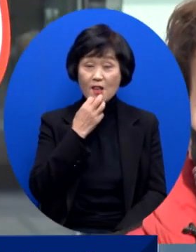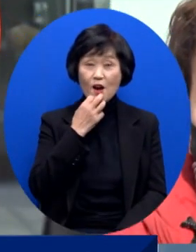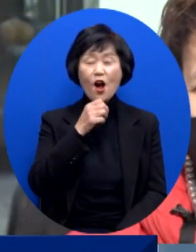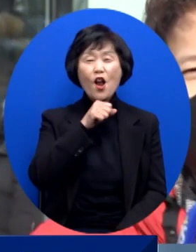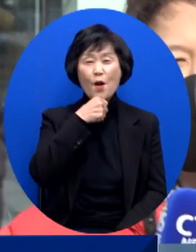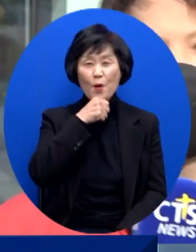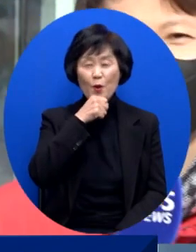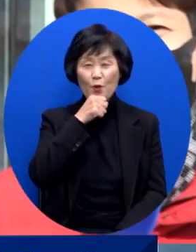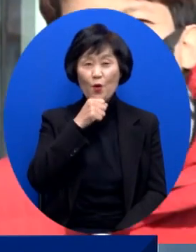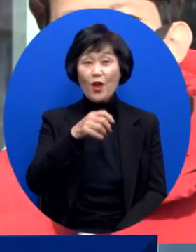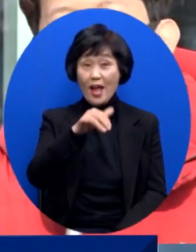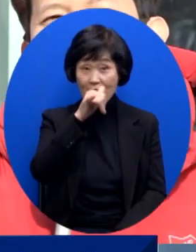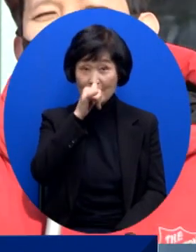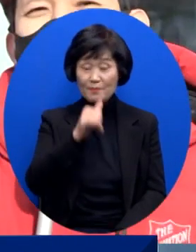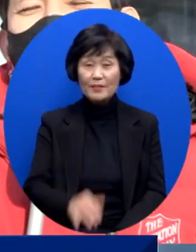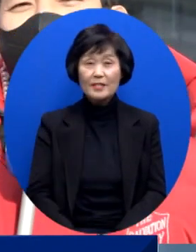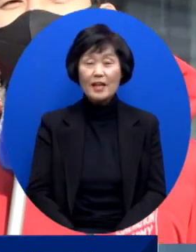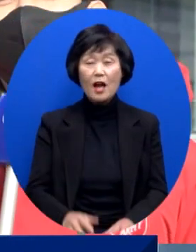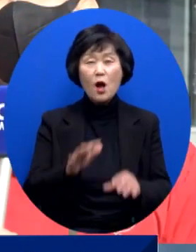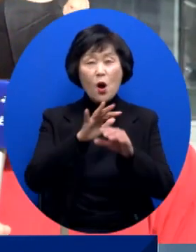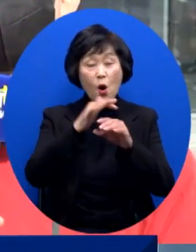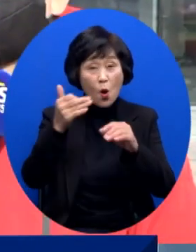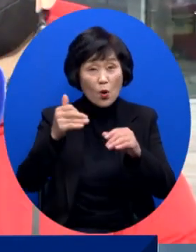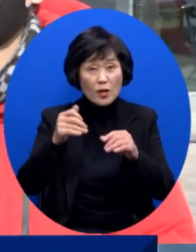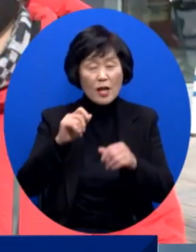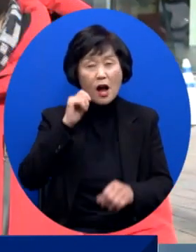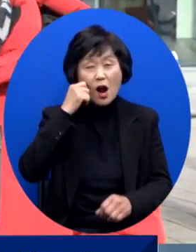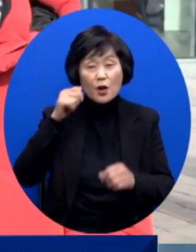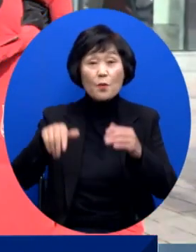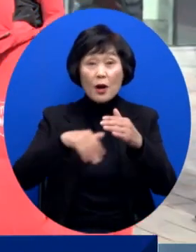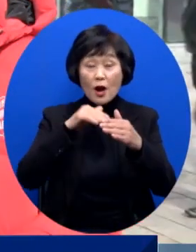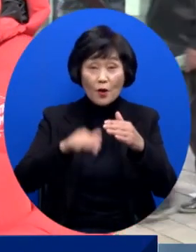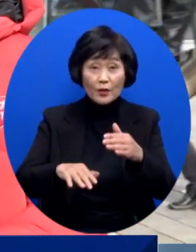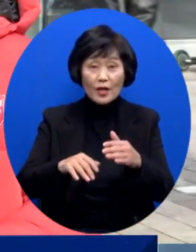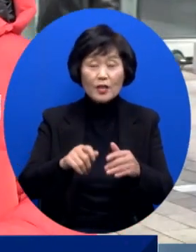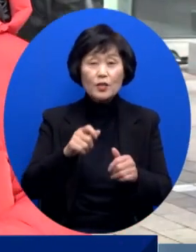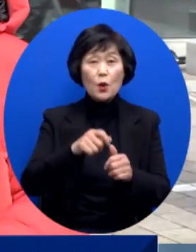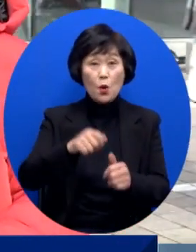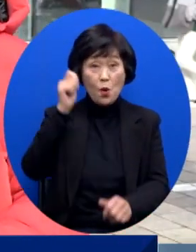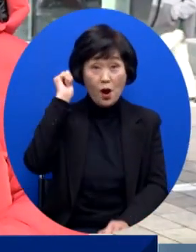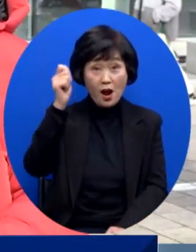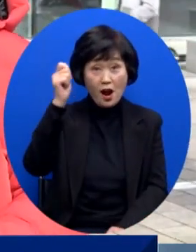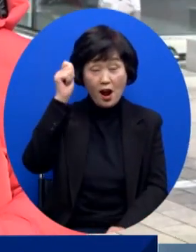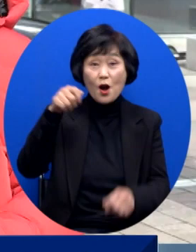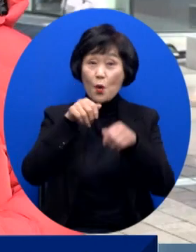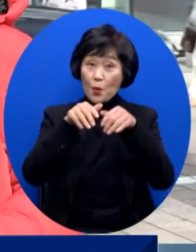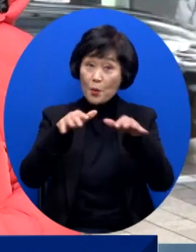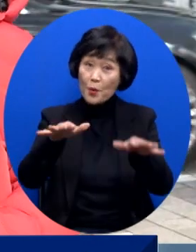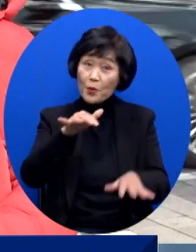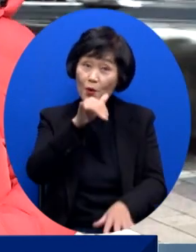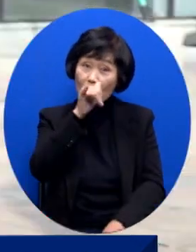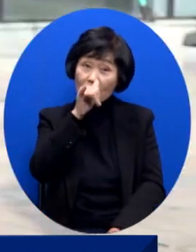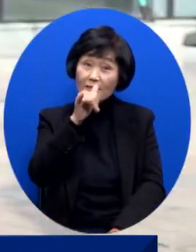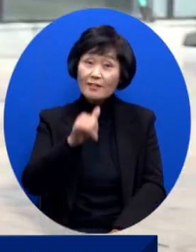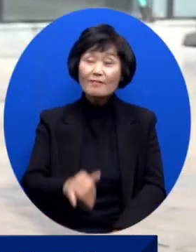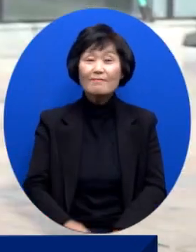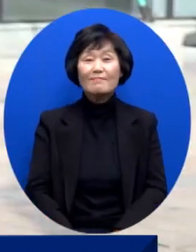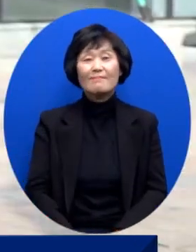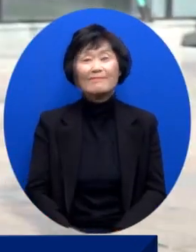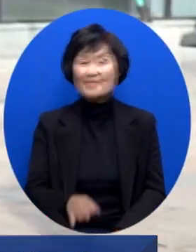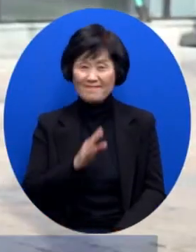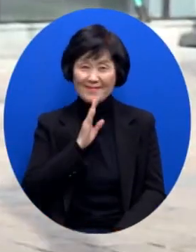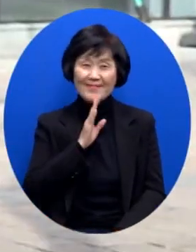있습니다. 네, 코로나 속에서도 구세군의 자선냄비 종소리가 울려 퍼지고 있다고요?